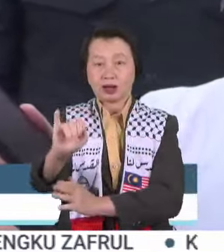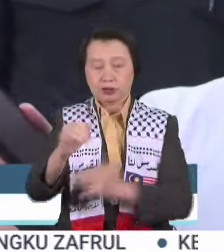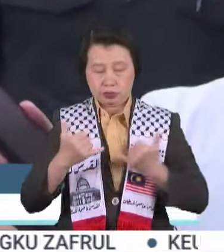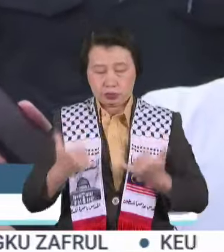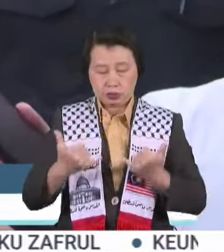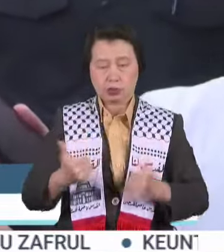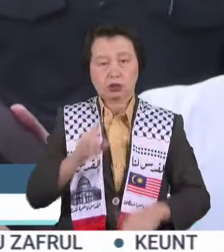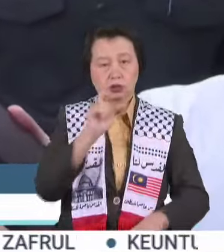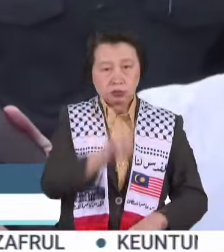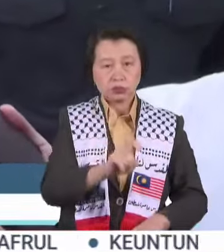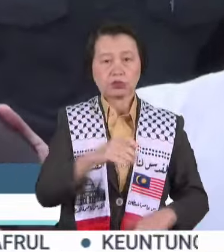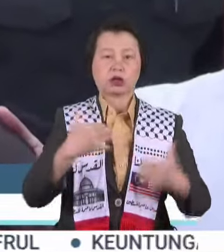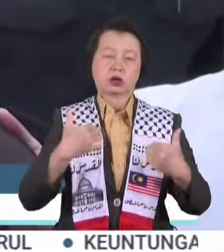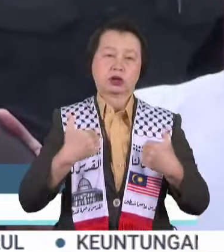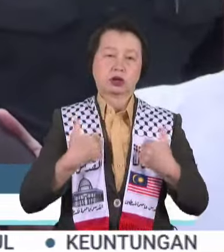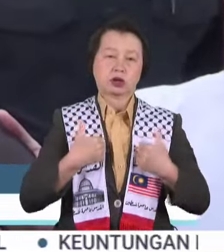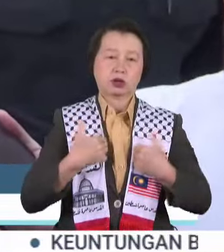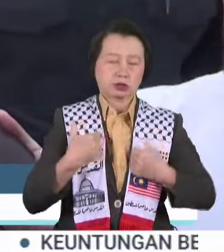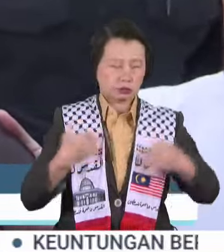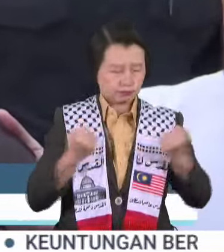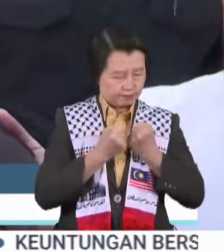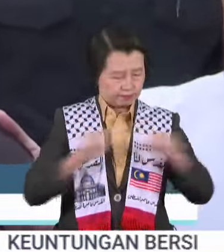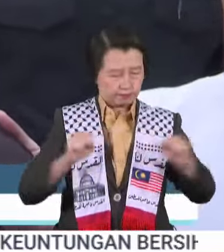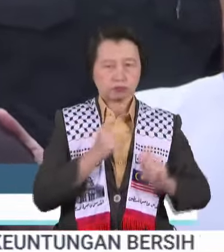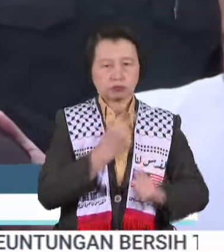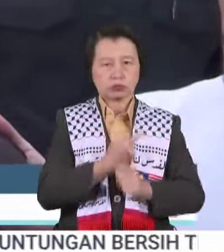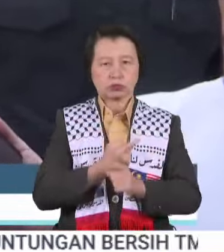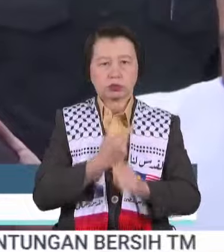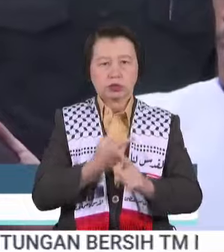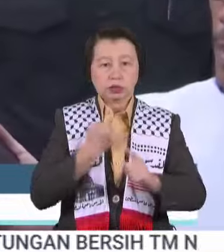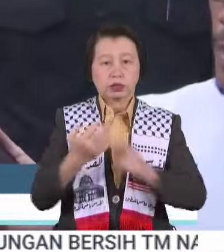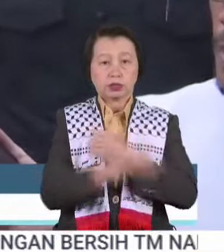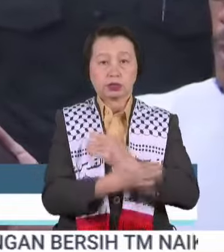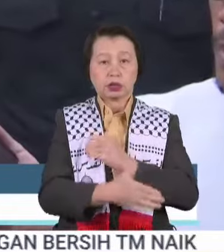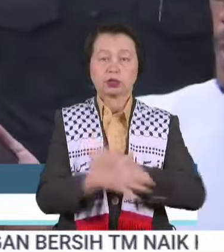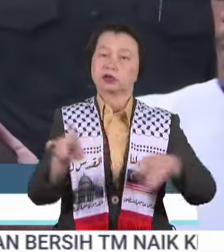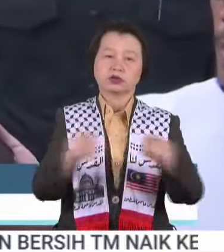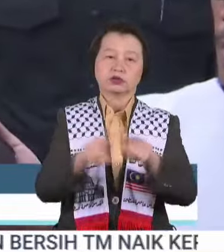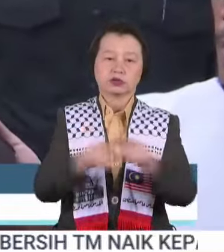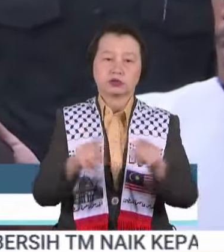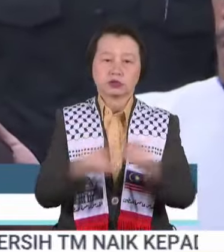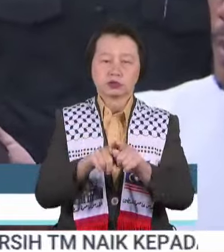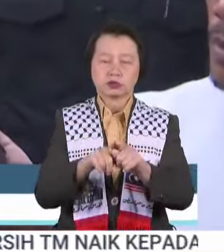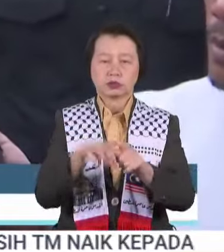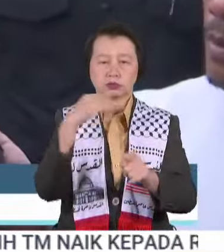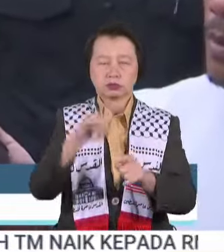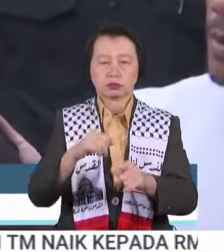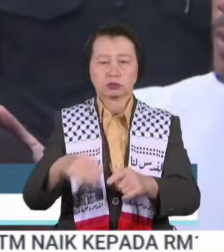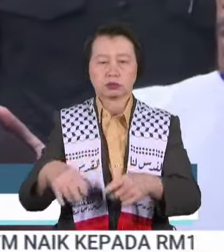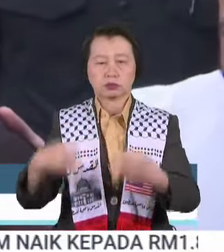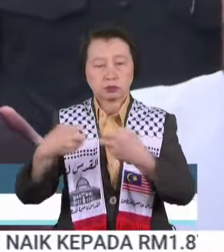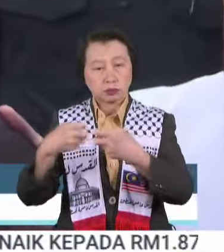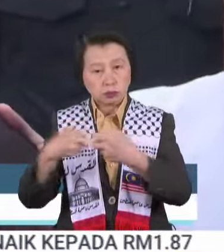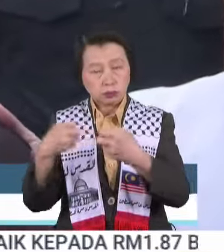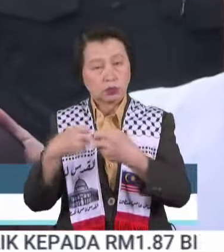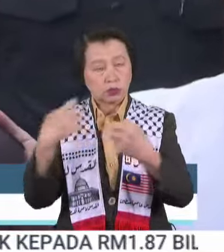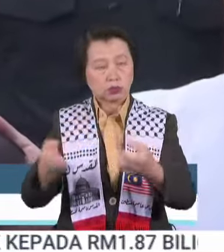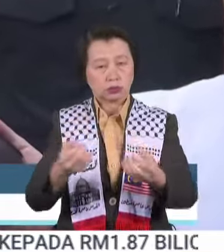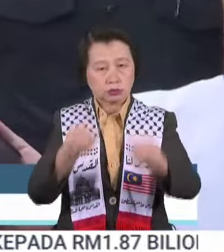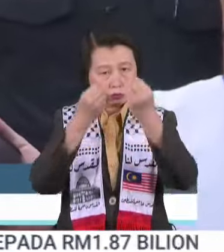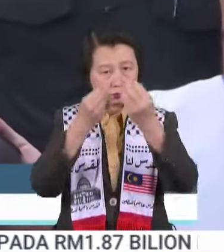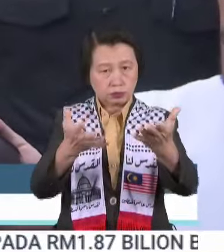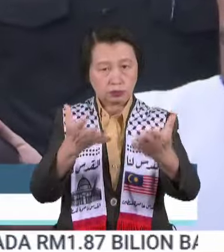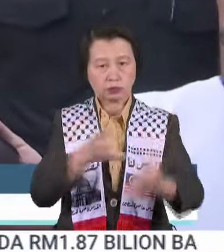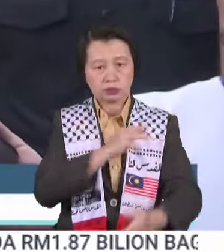hari ini yang memerlukan persiapan yang rapi daripada negara. Dan begitu juga dalam bidang elektronik seperti yang telah diumumkan oleh